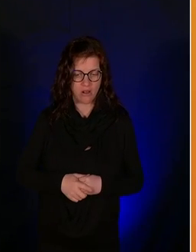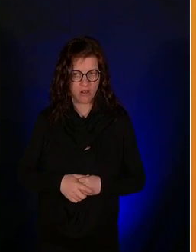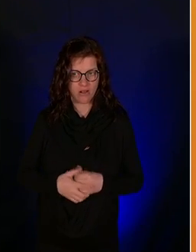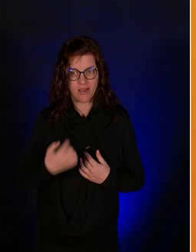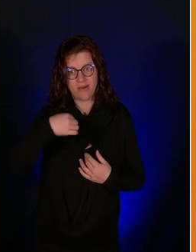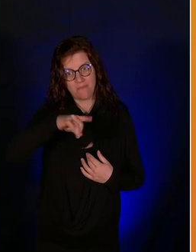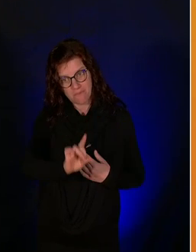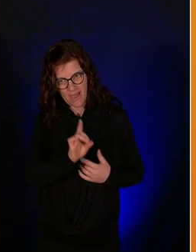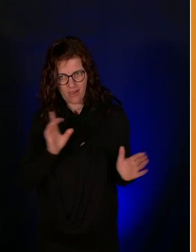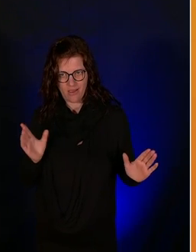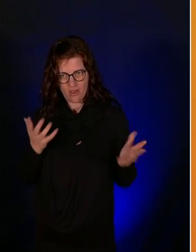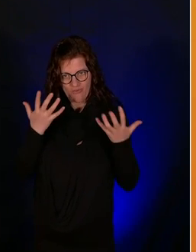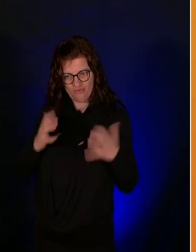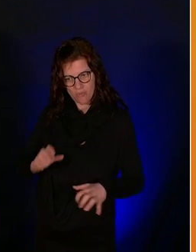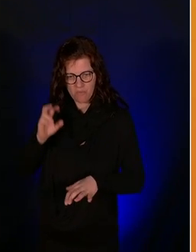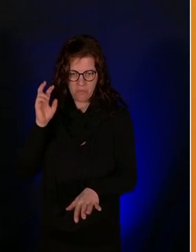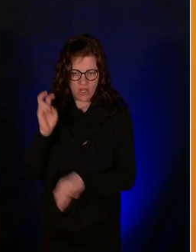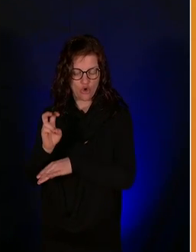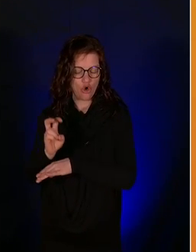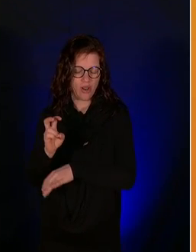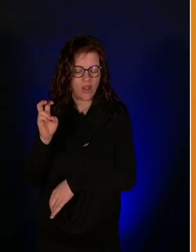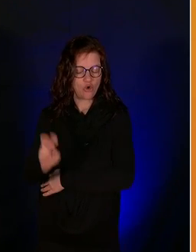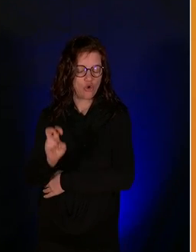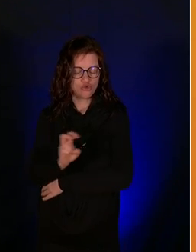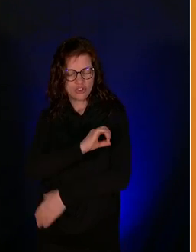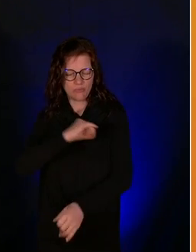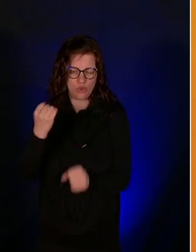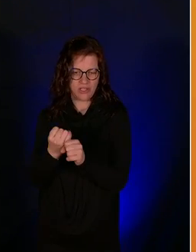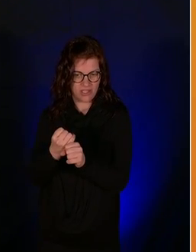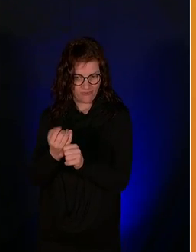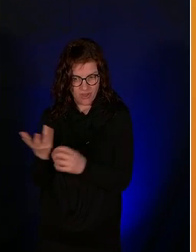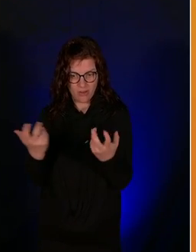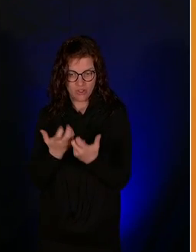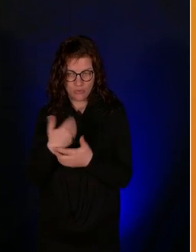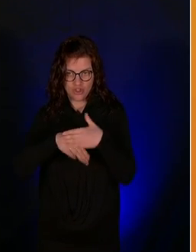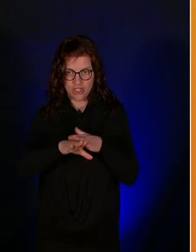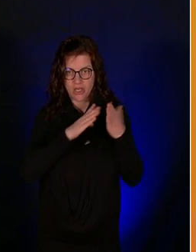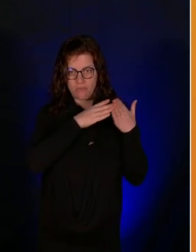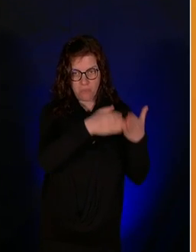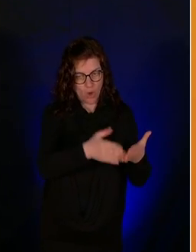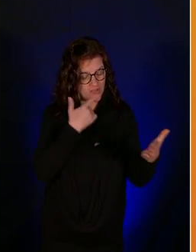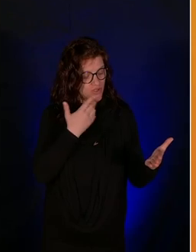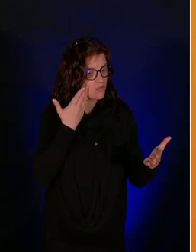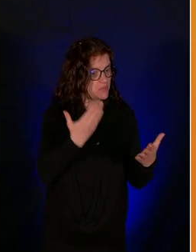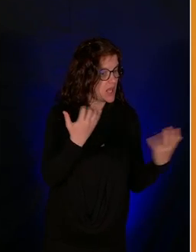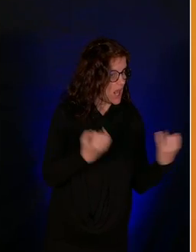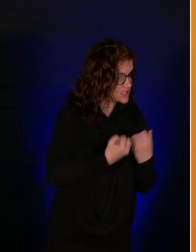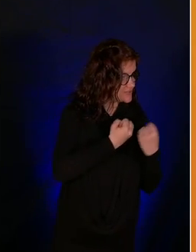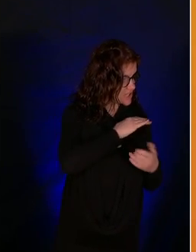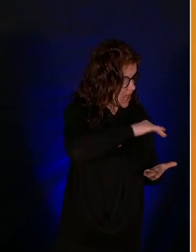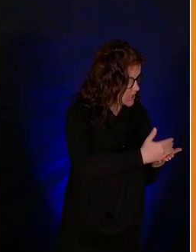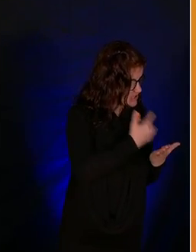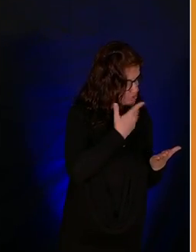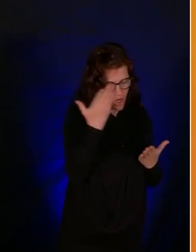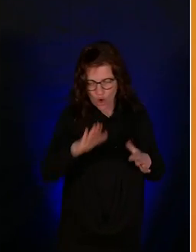Mais nous sommes opposés à l'écologie punitive, notamment dans nos ports. Si on arrête une activité, une autre doit arriver en relais de croissance